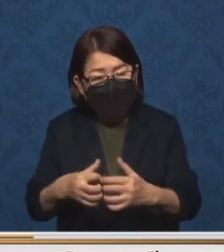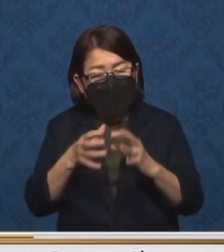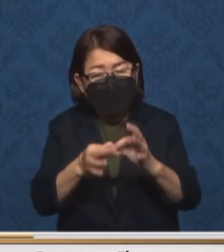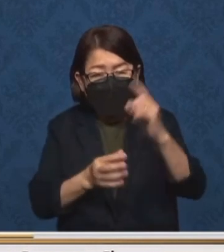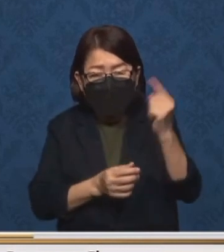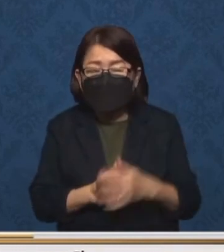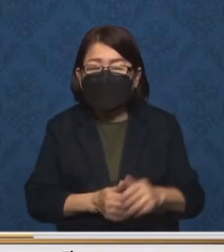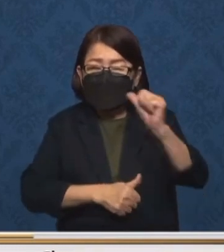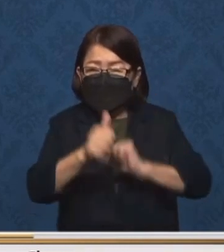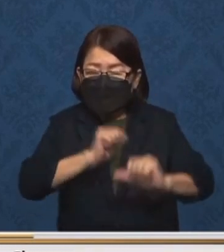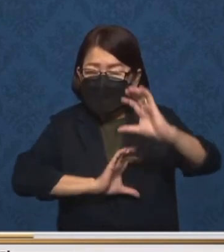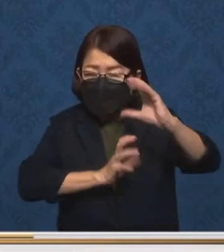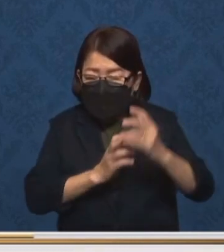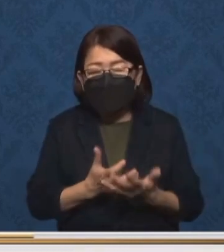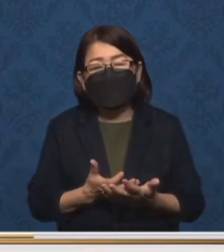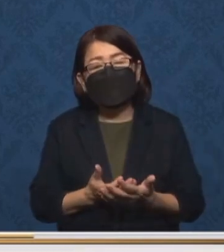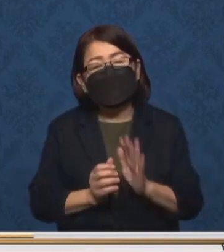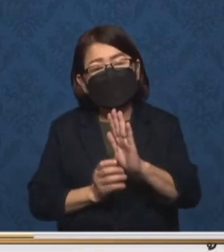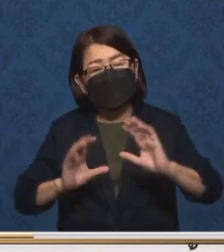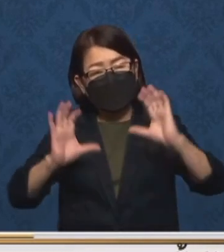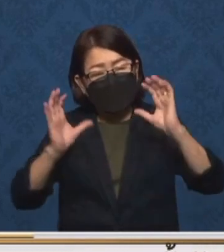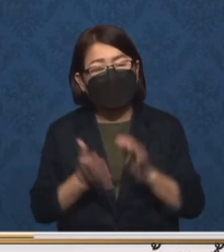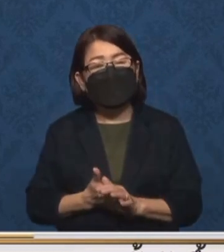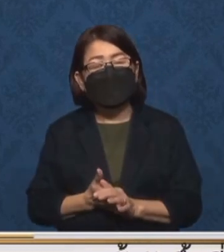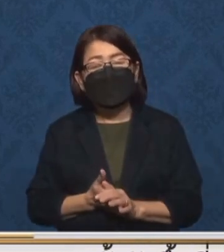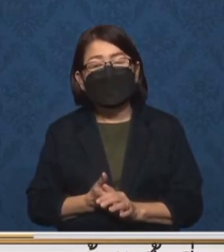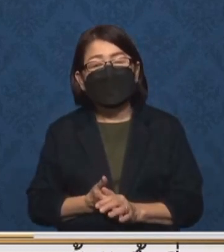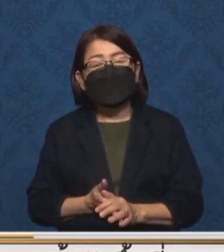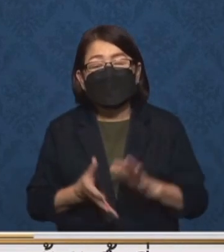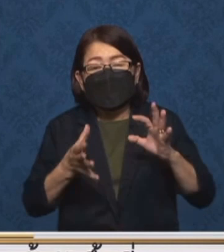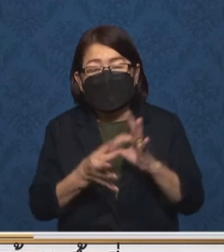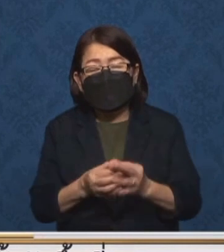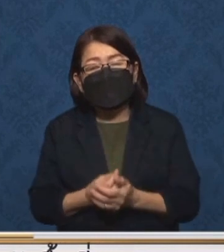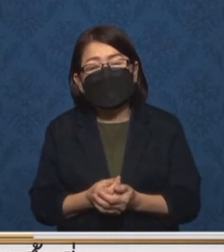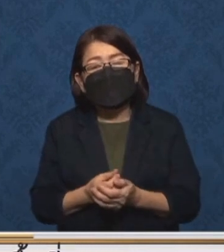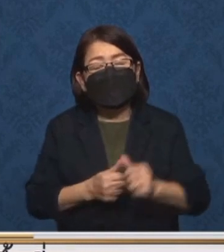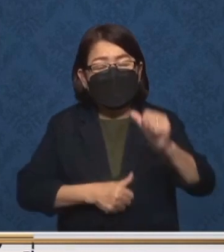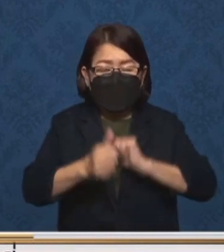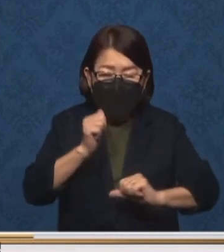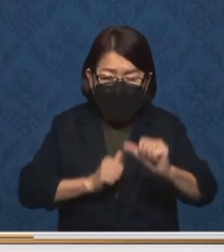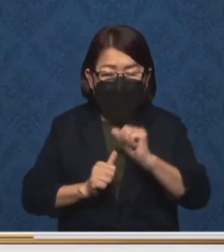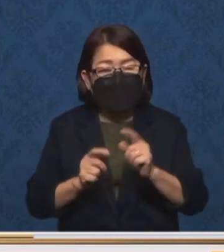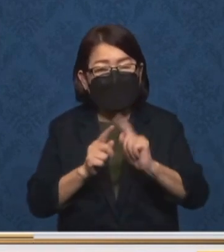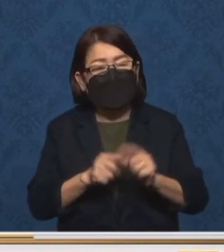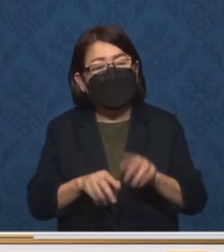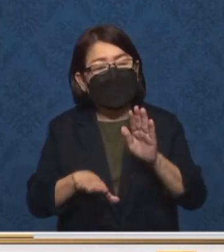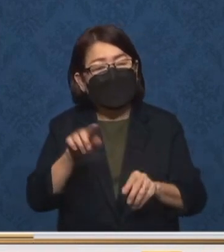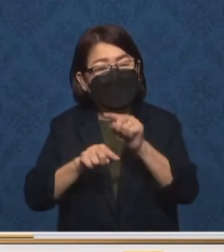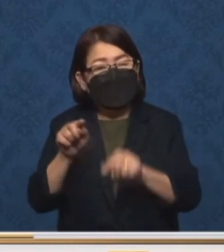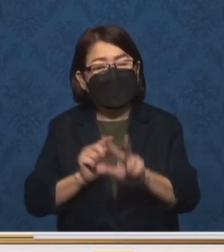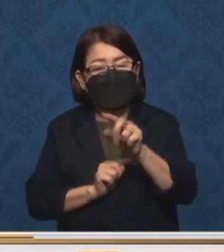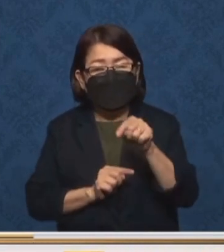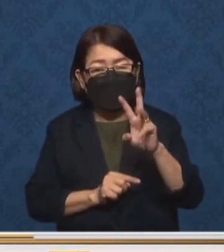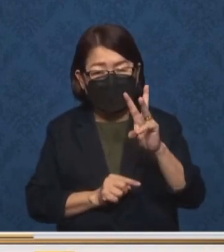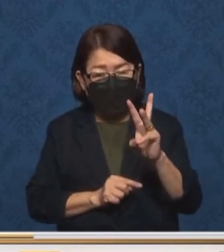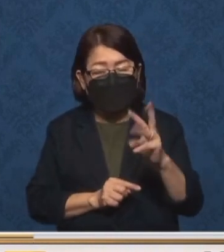ป 3.6ของ GDPมี